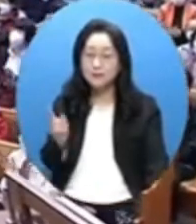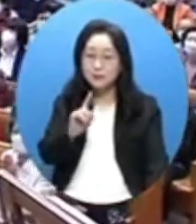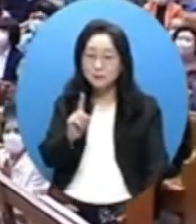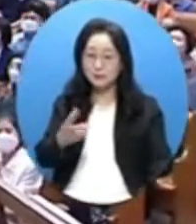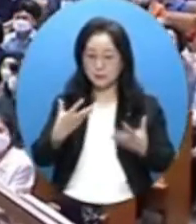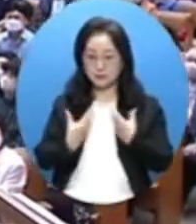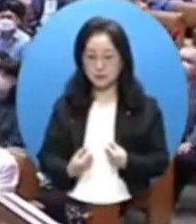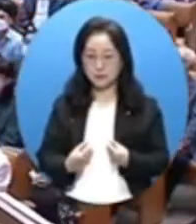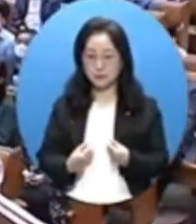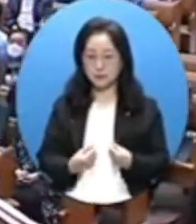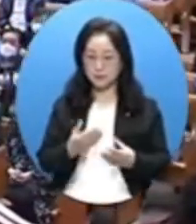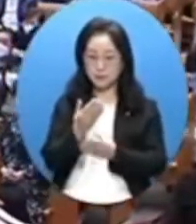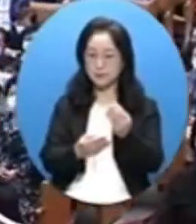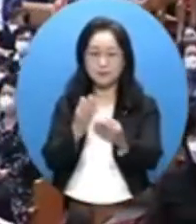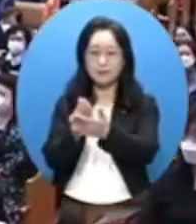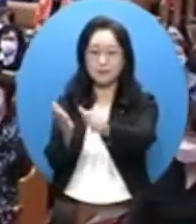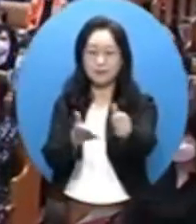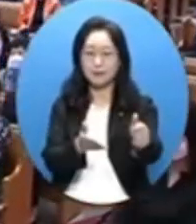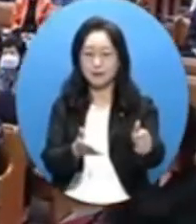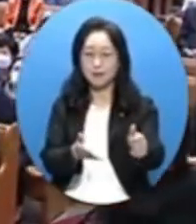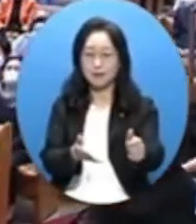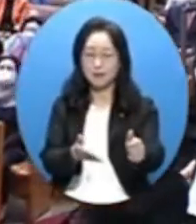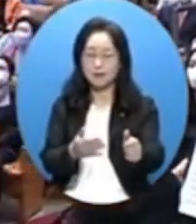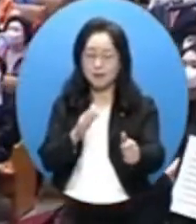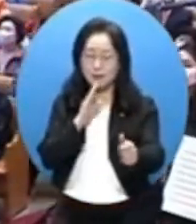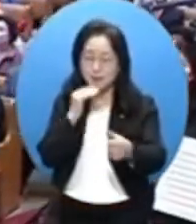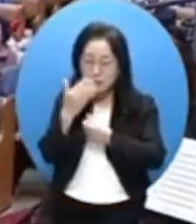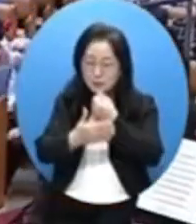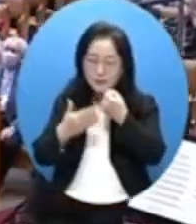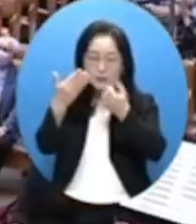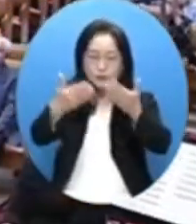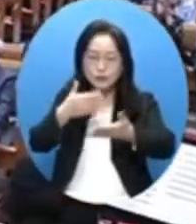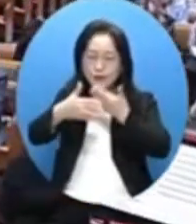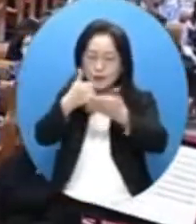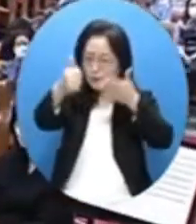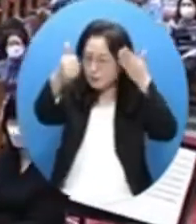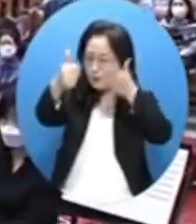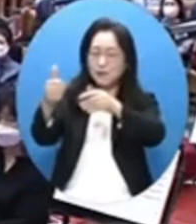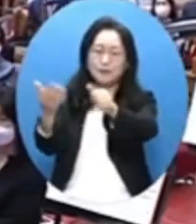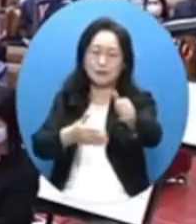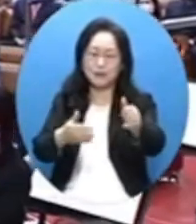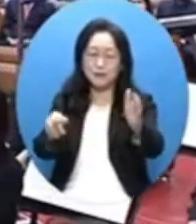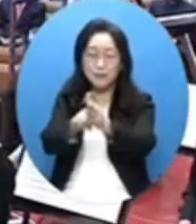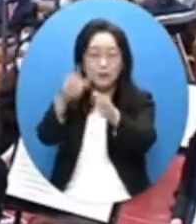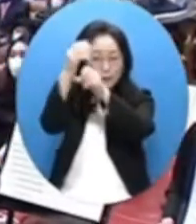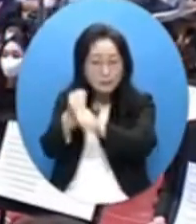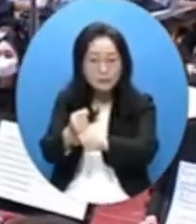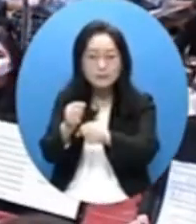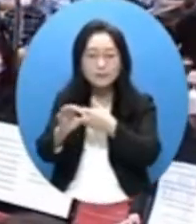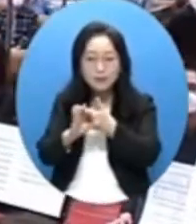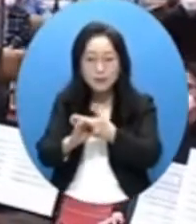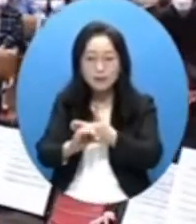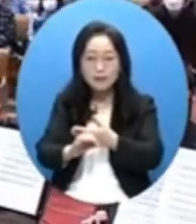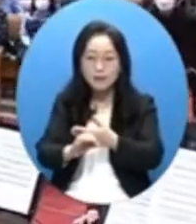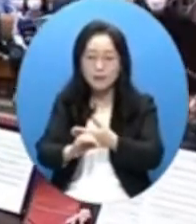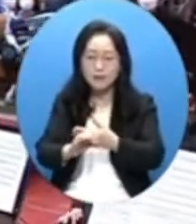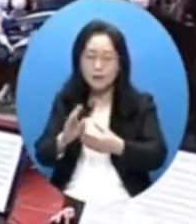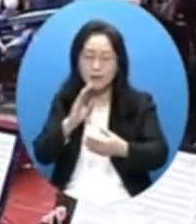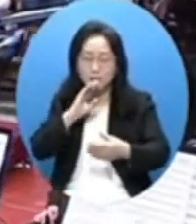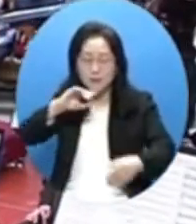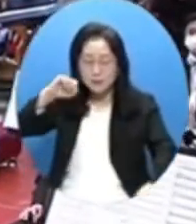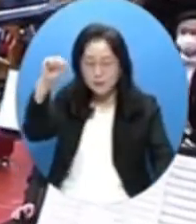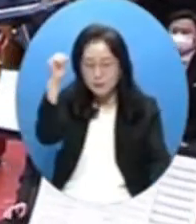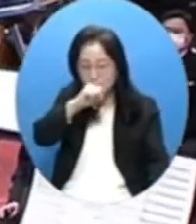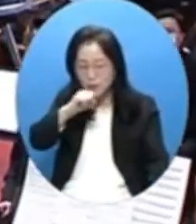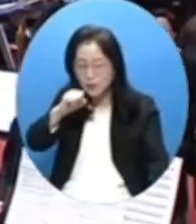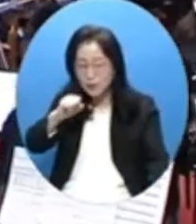어떤 절망 가운데도 낙심하지 말길 바랍니다 은혜를 보시는 주님만 바라보시기 바랍니다 주님만 믿고 의지하고 나가면 밤이 깊은 새벽에